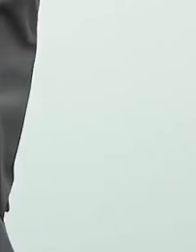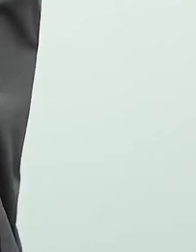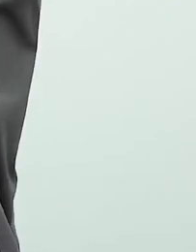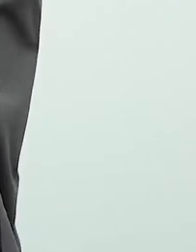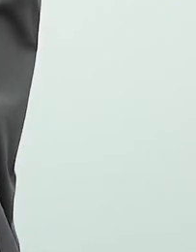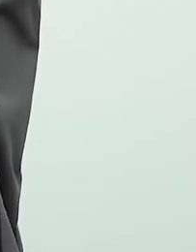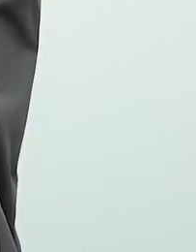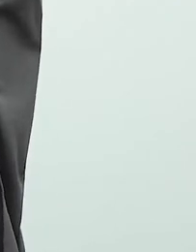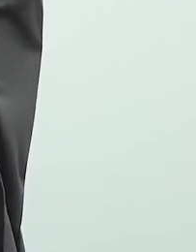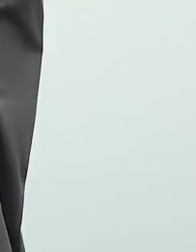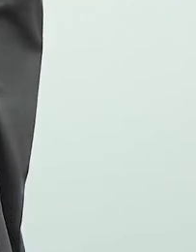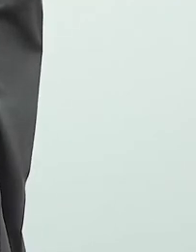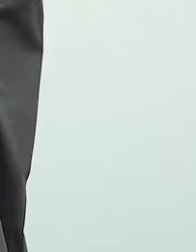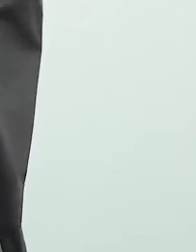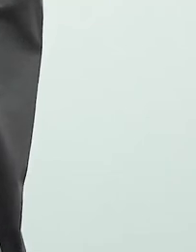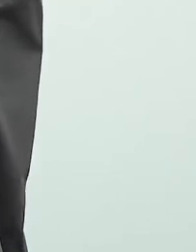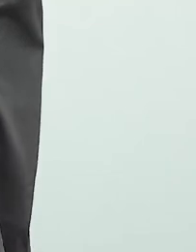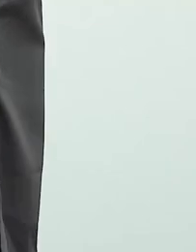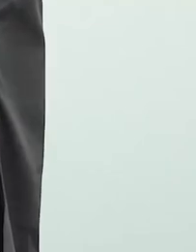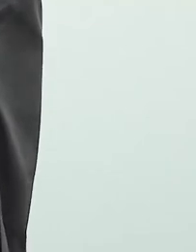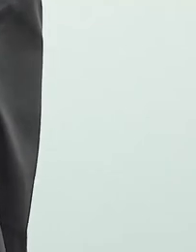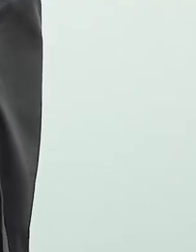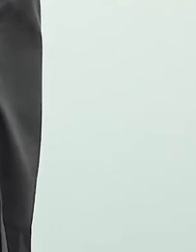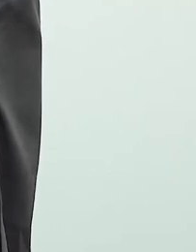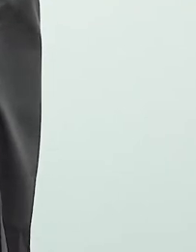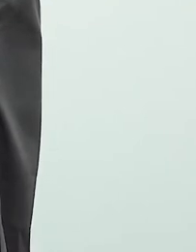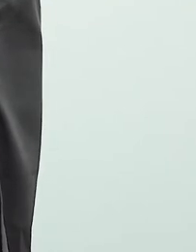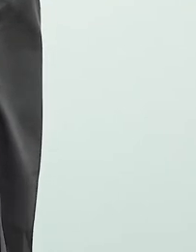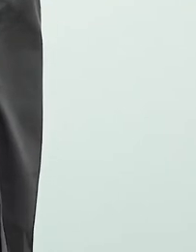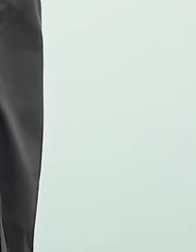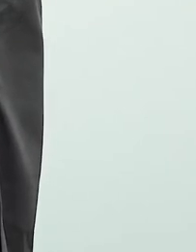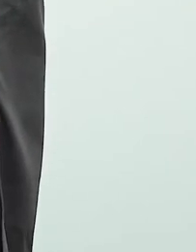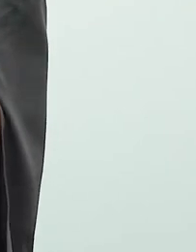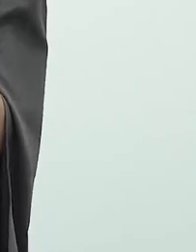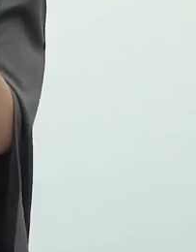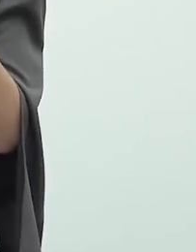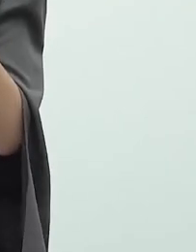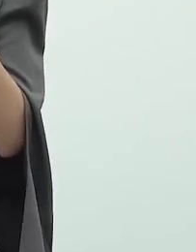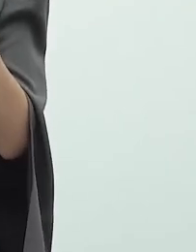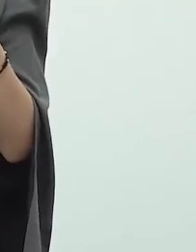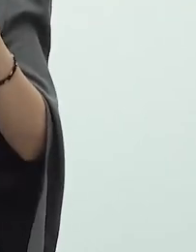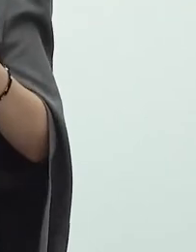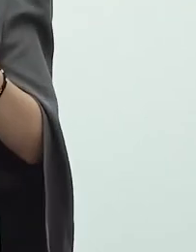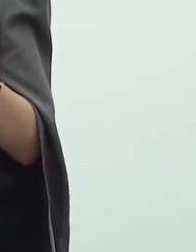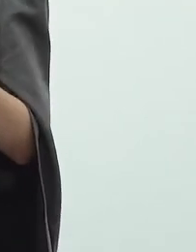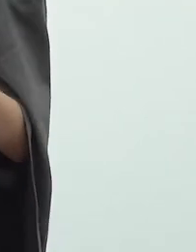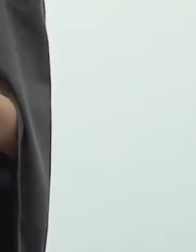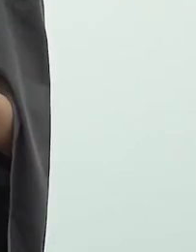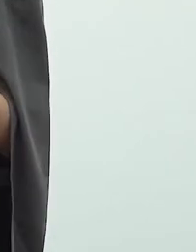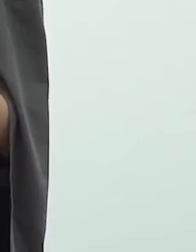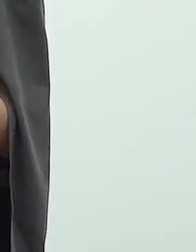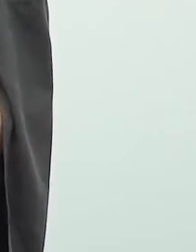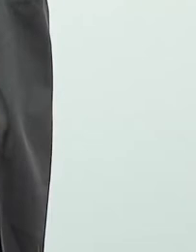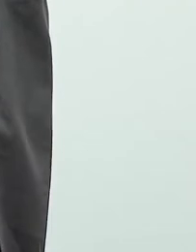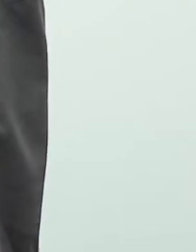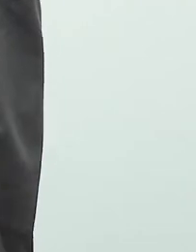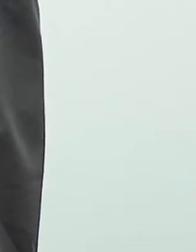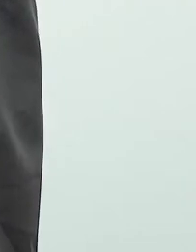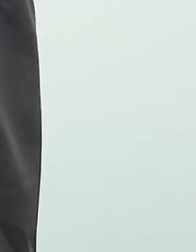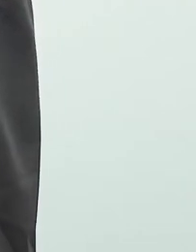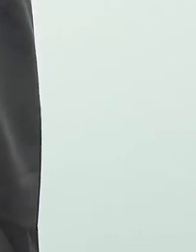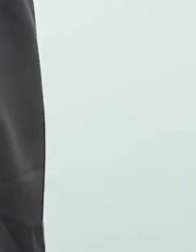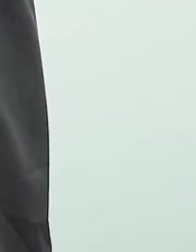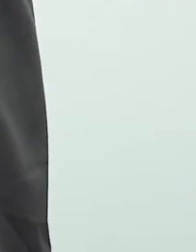똥 청각장애인을 위해 에그 사진 호출벨 같은 것들을 좀